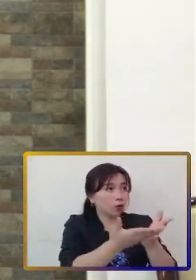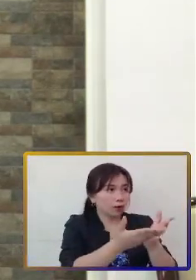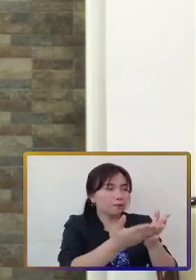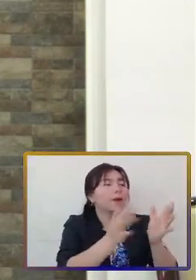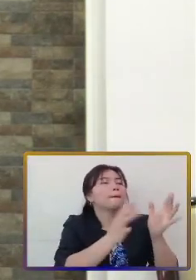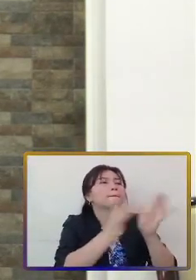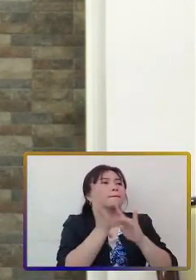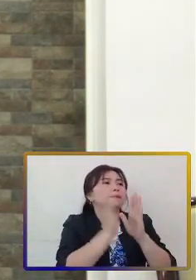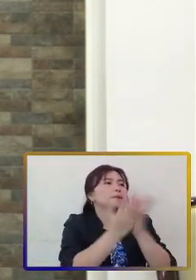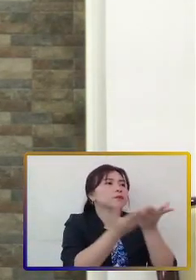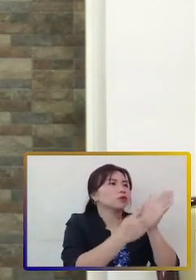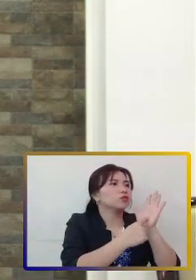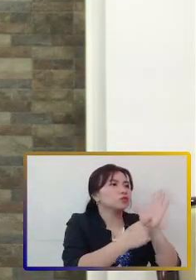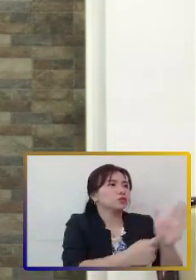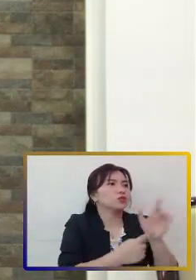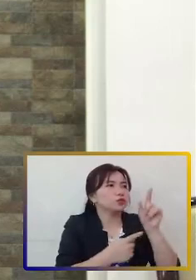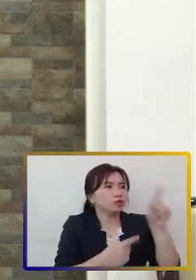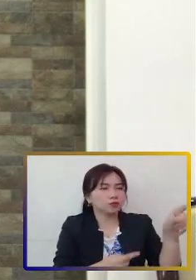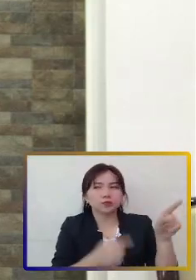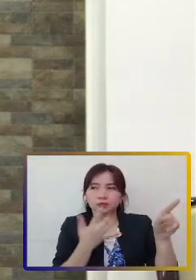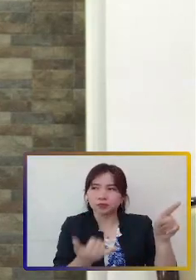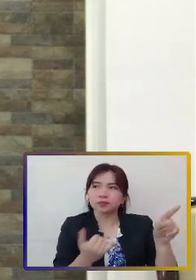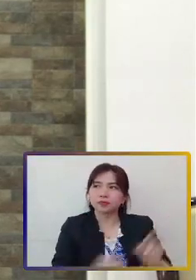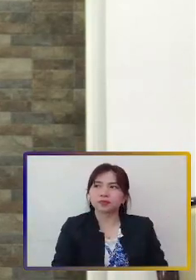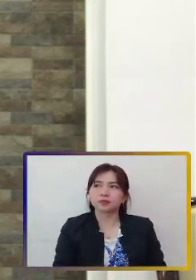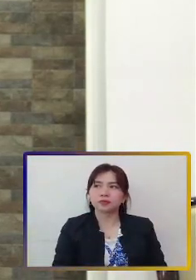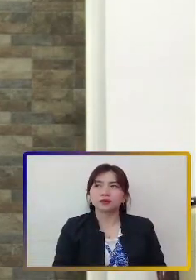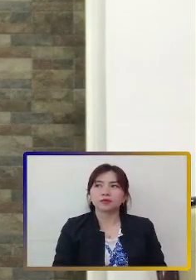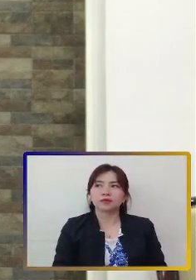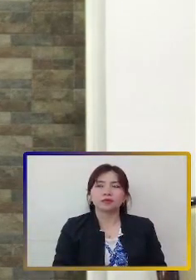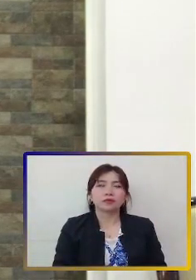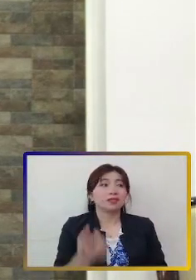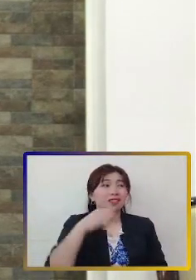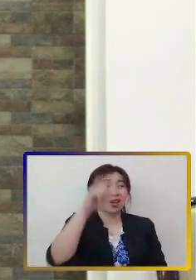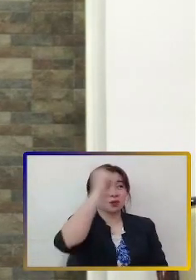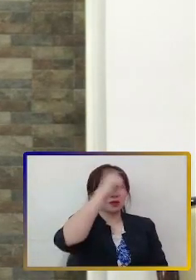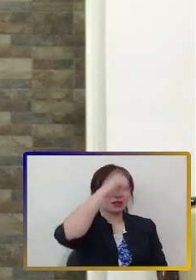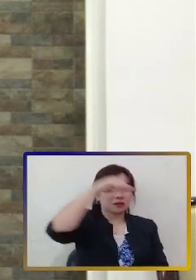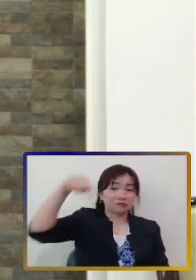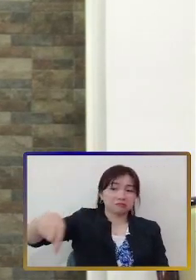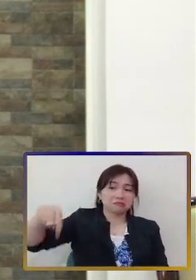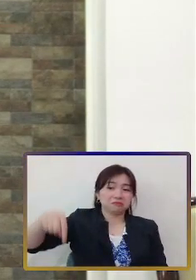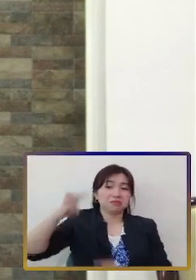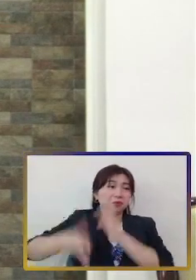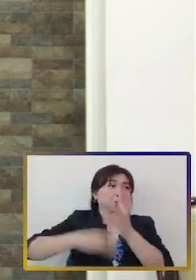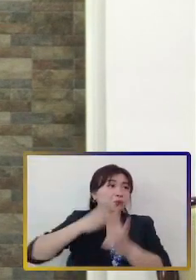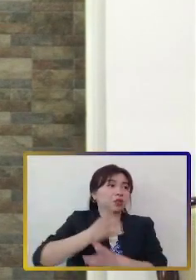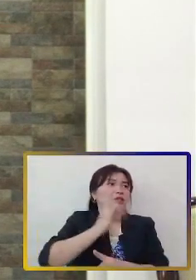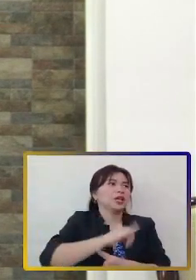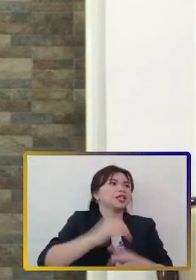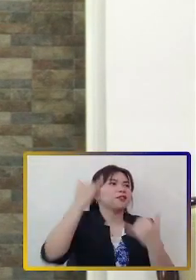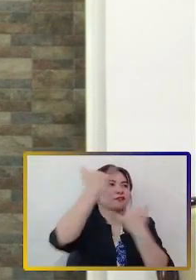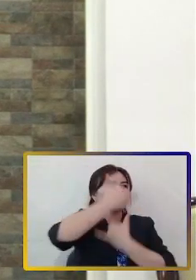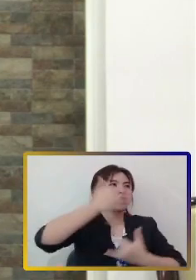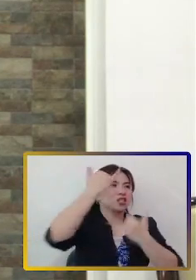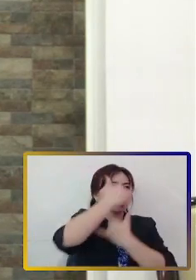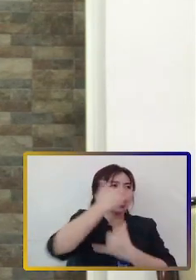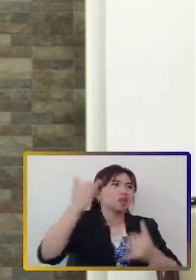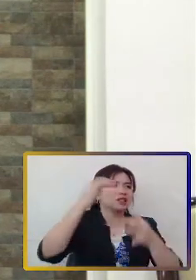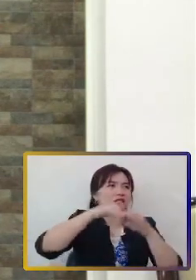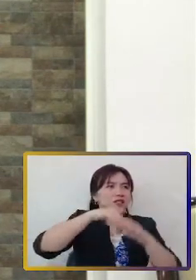Anong sasabihin sayo the wisdom of this world is just foolishness of God